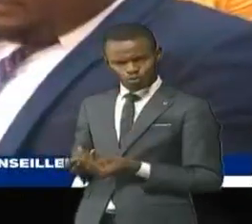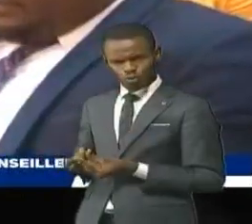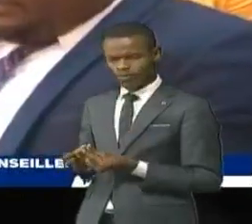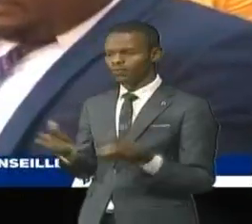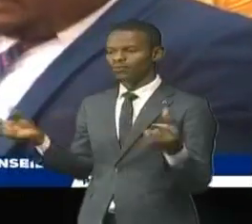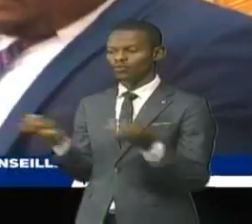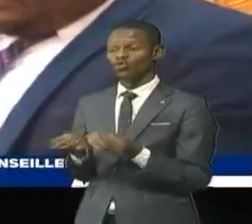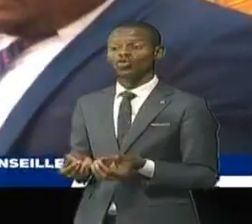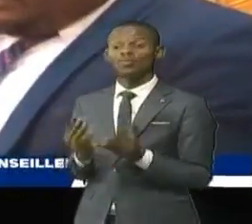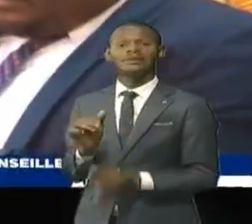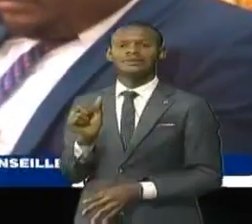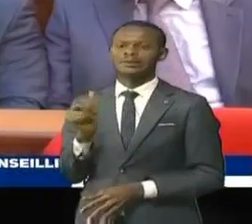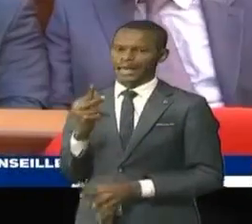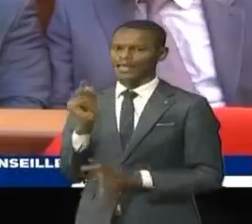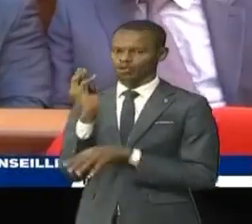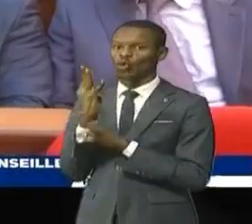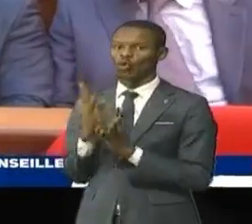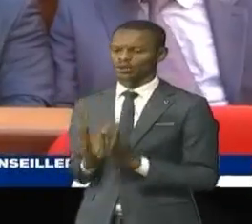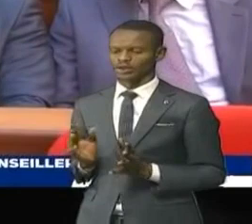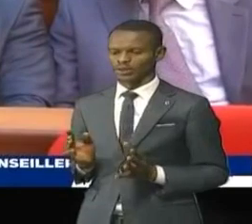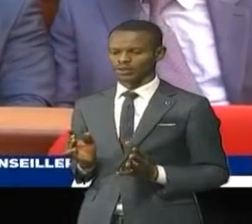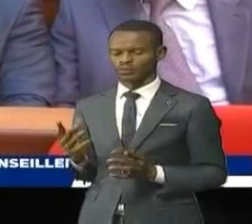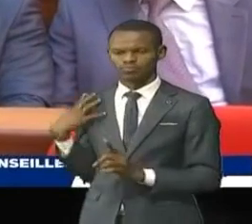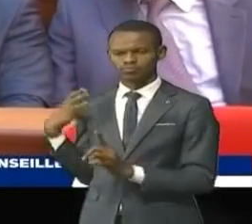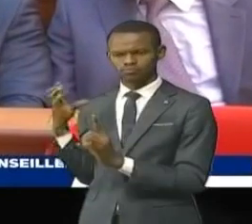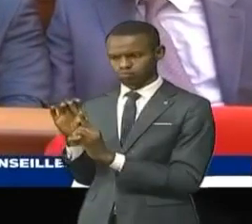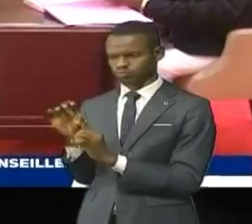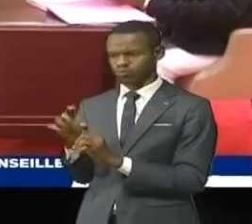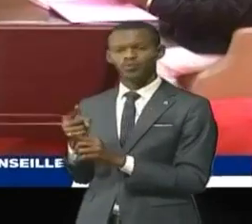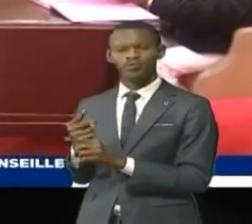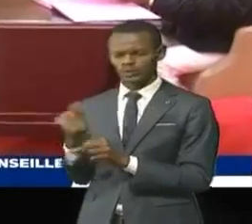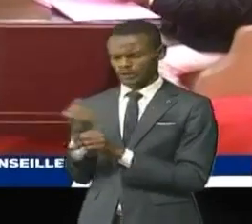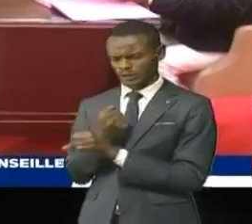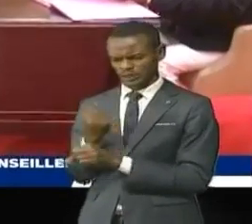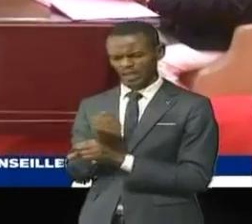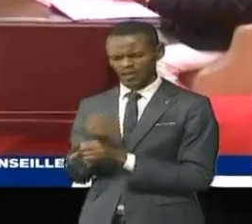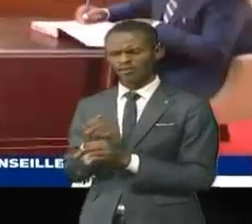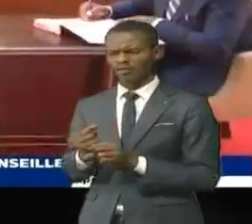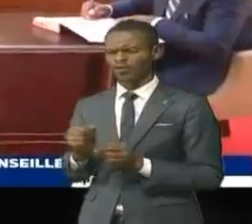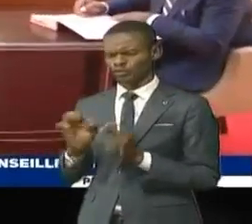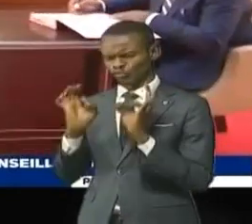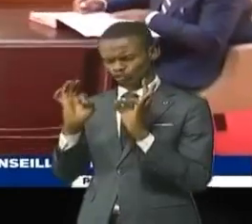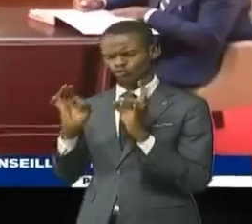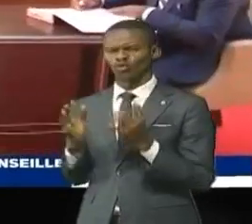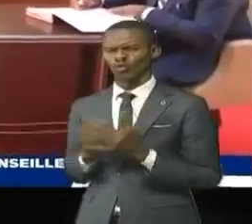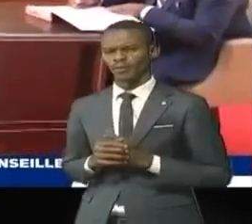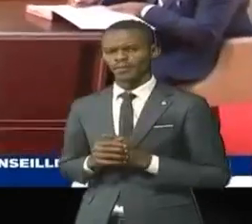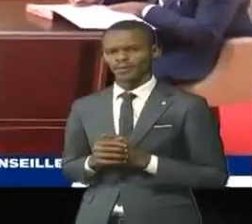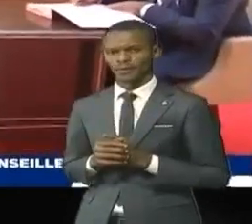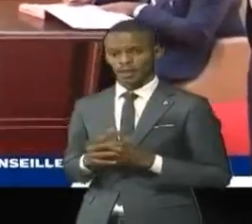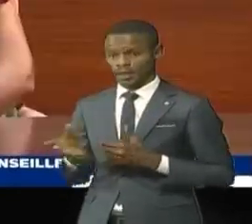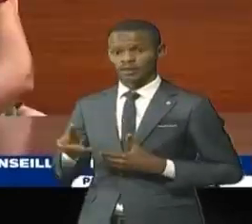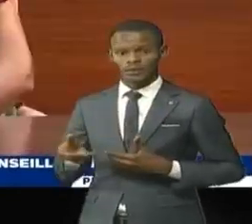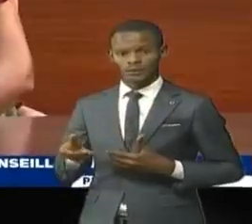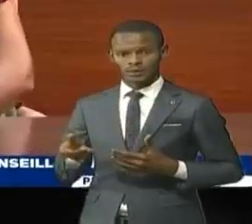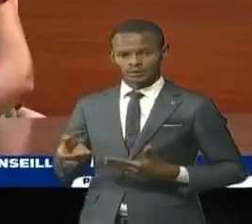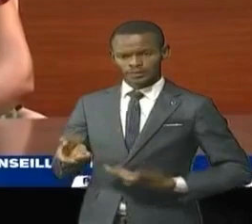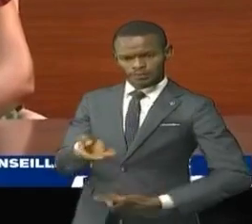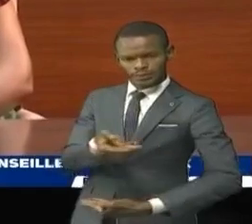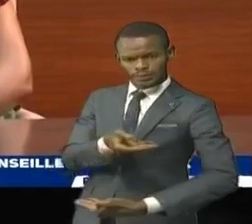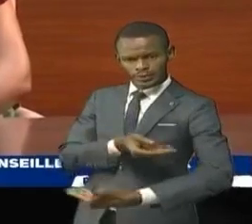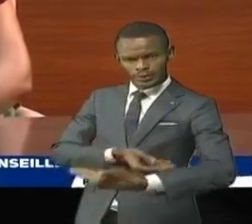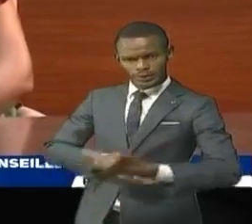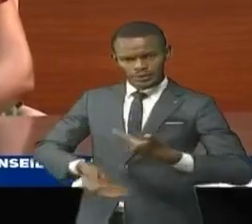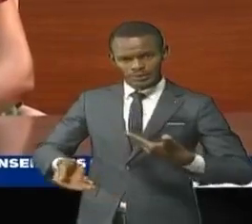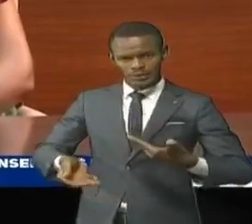touche dans l'exécution des tâches qui leur sont confiées. La cérémonie de remise et reprise, présidée par